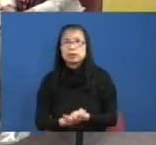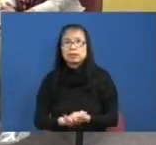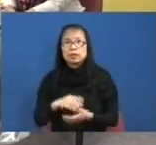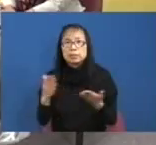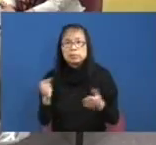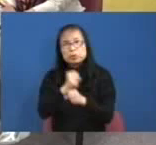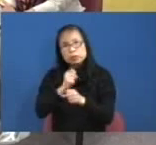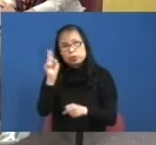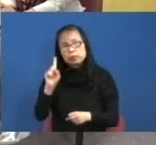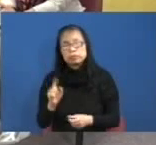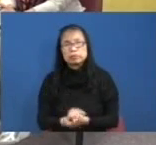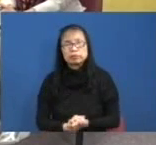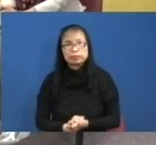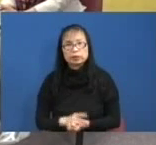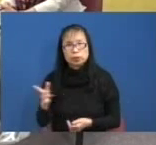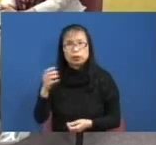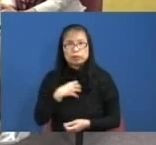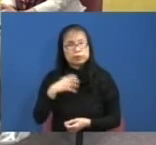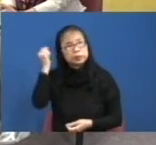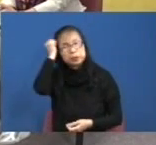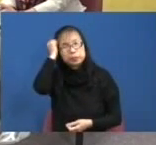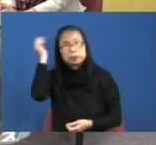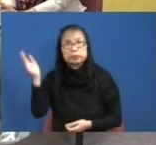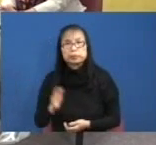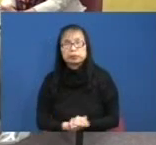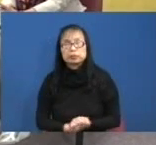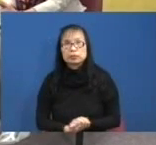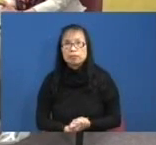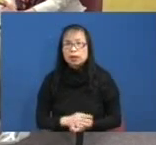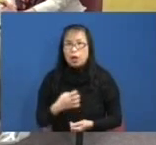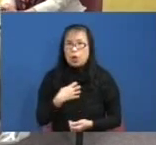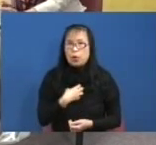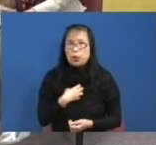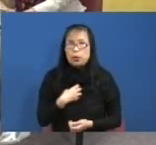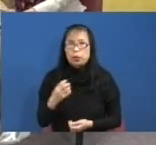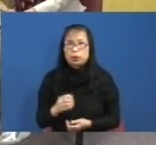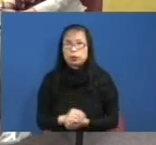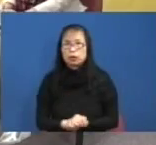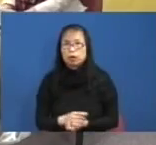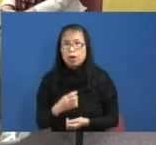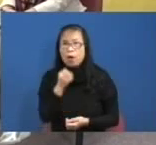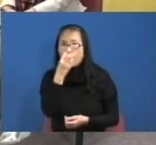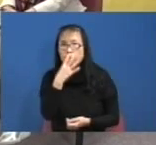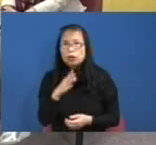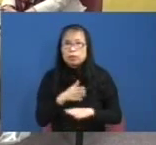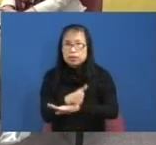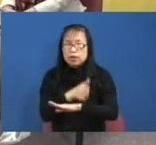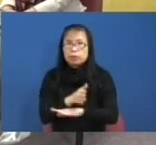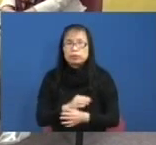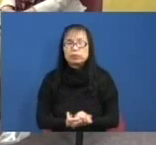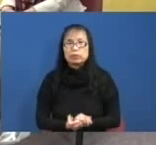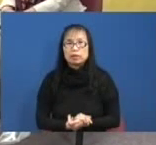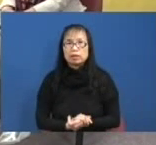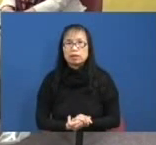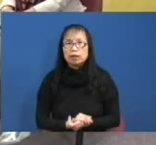呢盤生意 係啊，都頭痛嘅。所以我自己都有感，即係有感而發啦。嗱，而家香港社會就行緊一啲即係